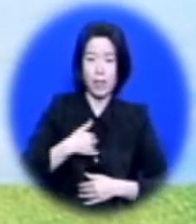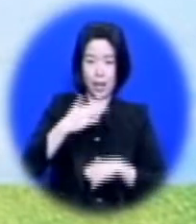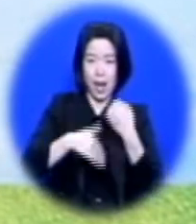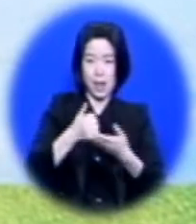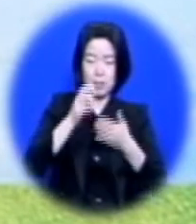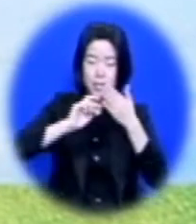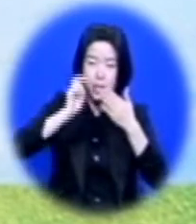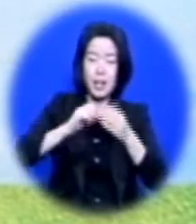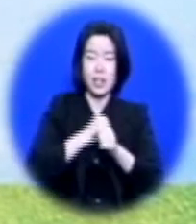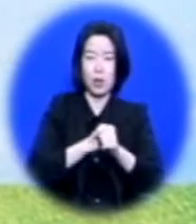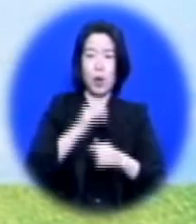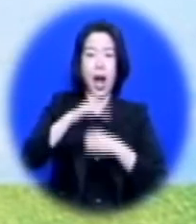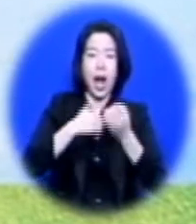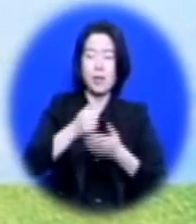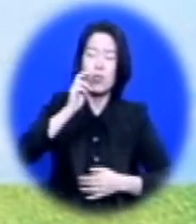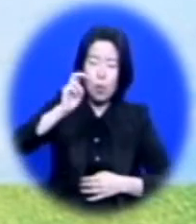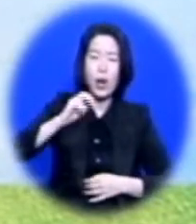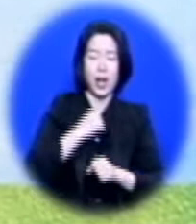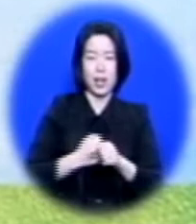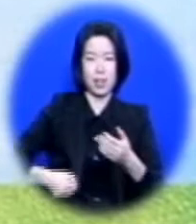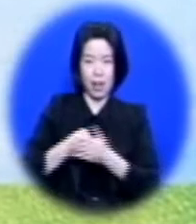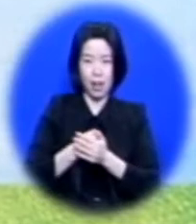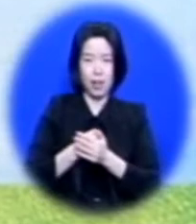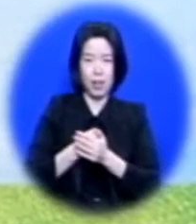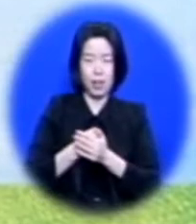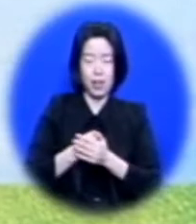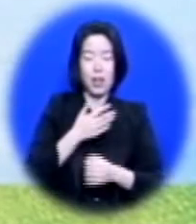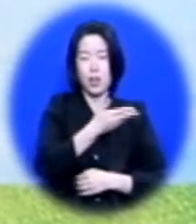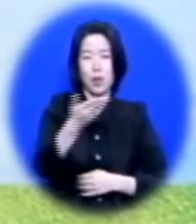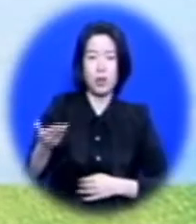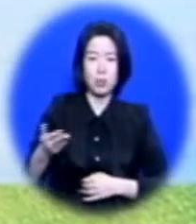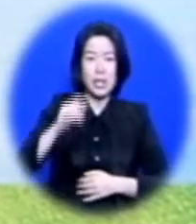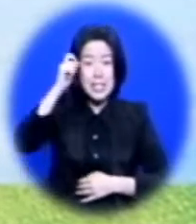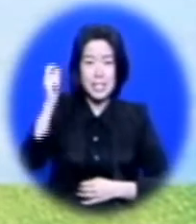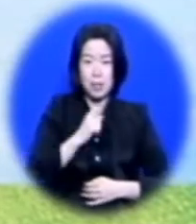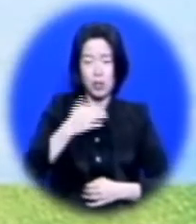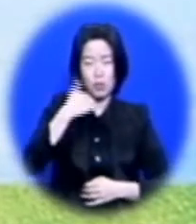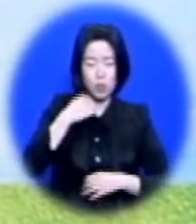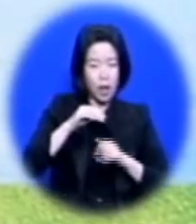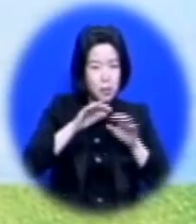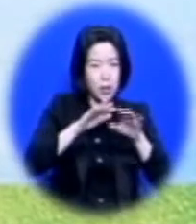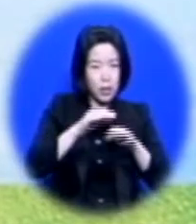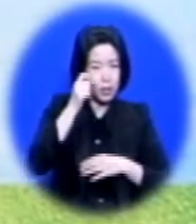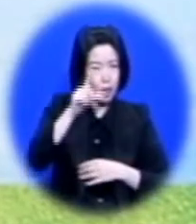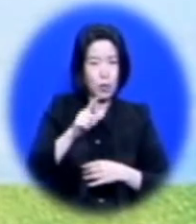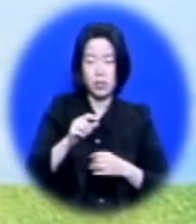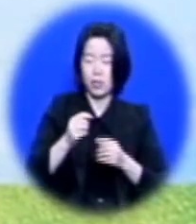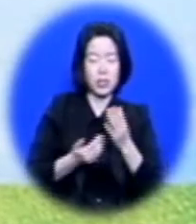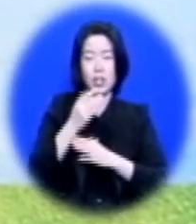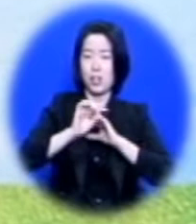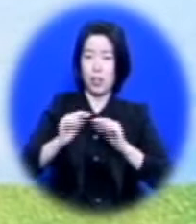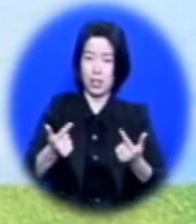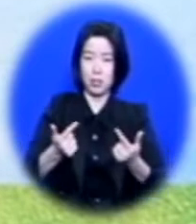찬양하고 하나님을 노래 하겠다 여러분 새벽은 요 누가 깨워서 생기는게 아닙니다